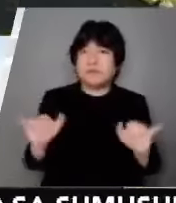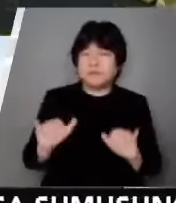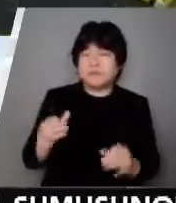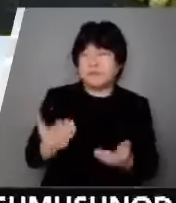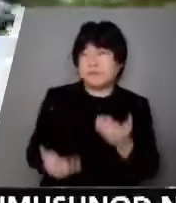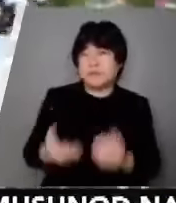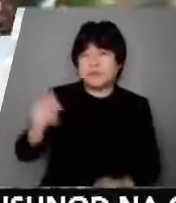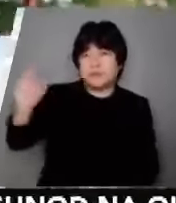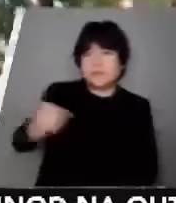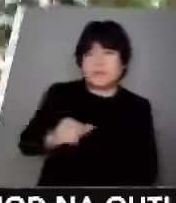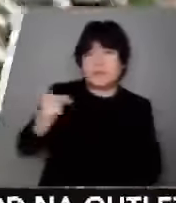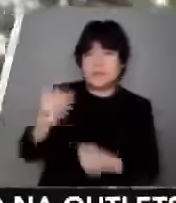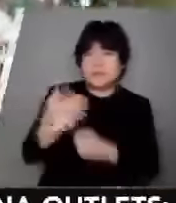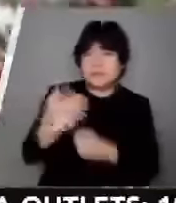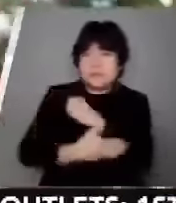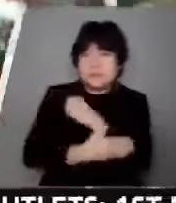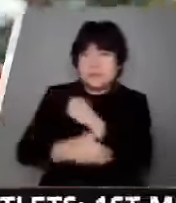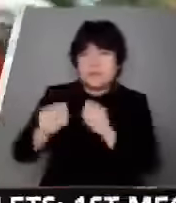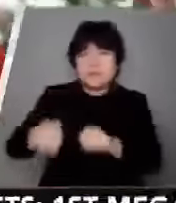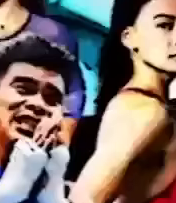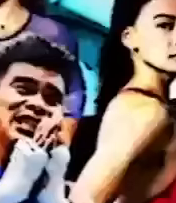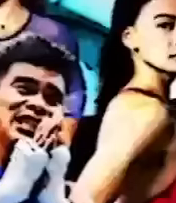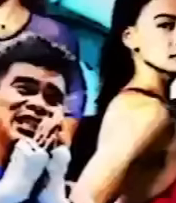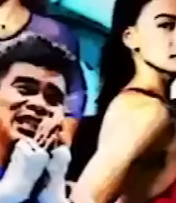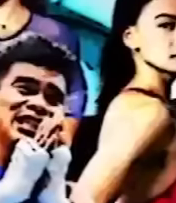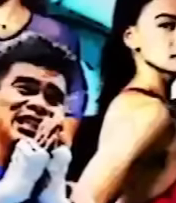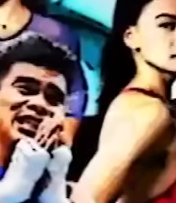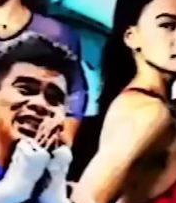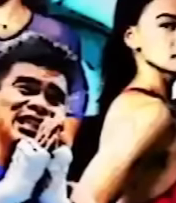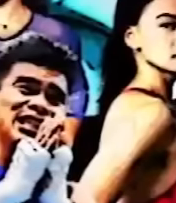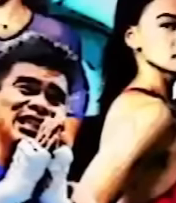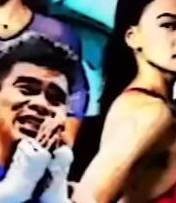sa kakayahan ng mga atletang Pilipino.